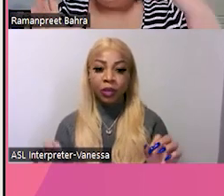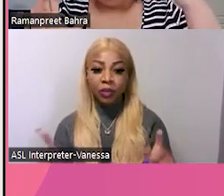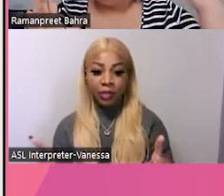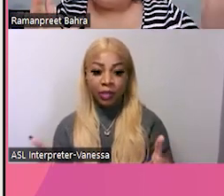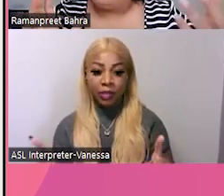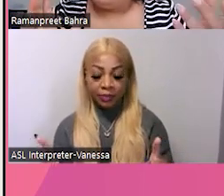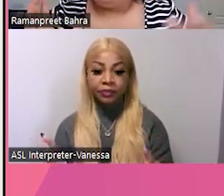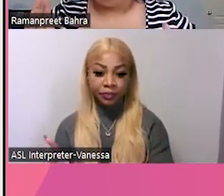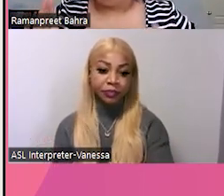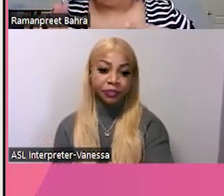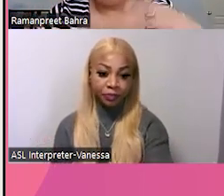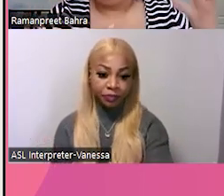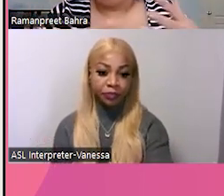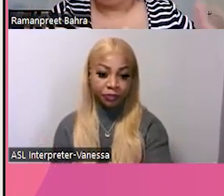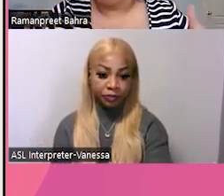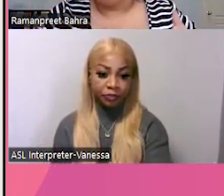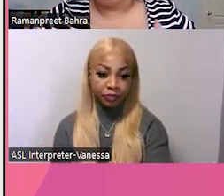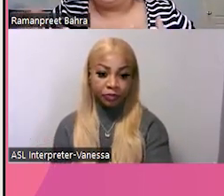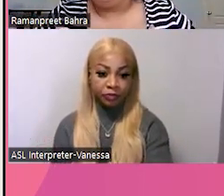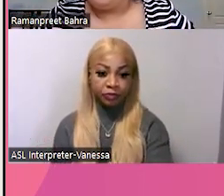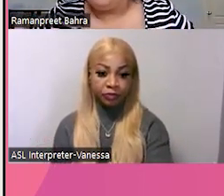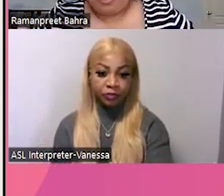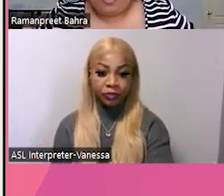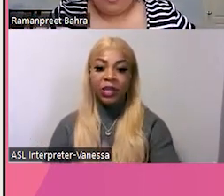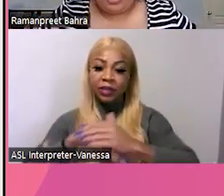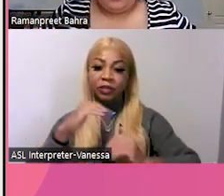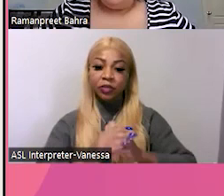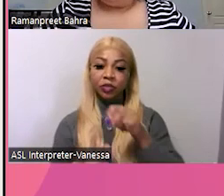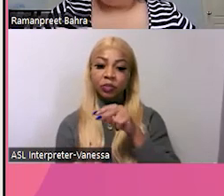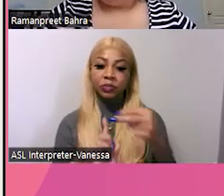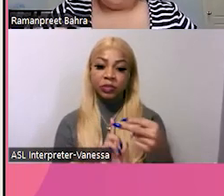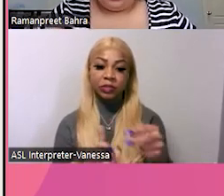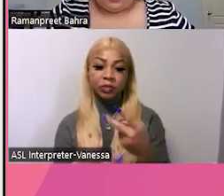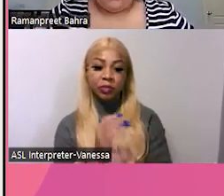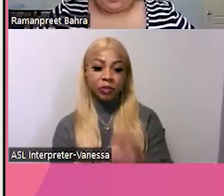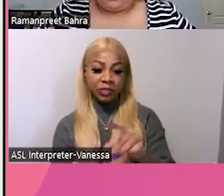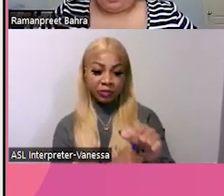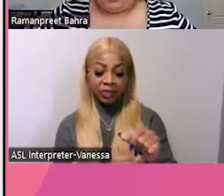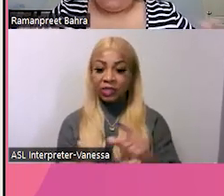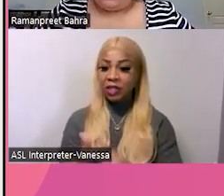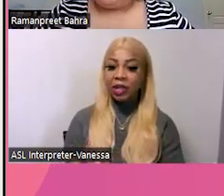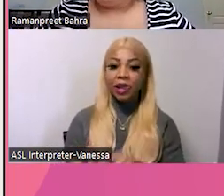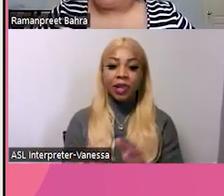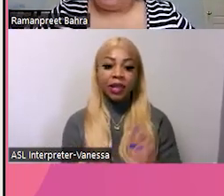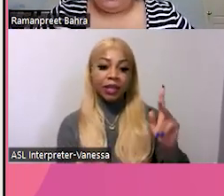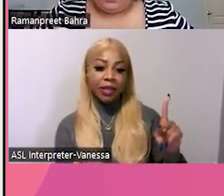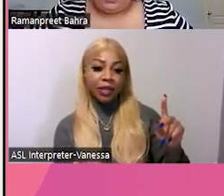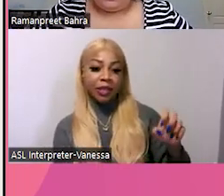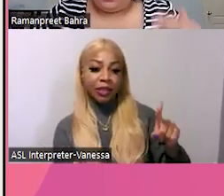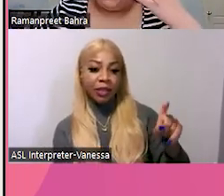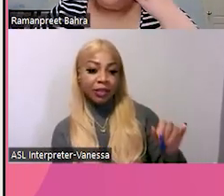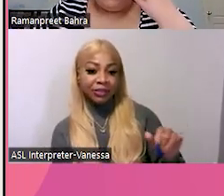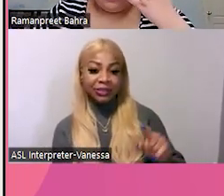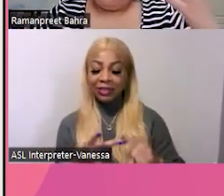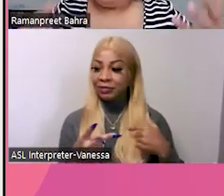Alors, maintenant, nous pouvons parler de la perspective intersectionnelle pour les personnes corpulentes et les personnes en